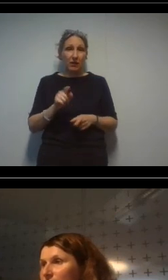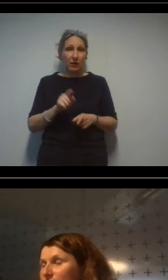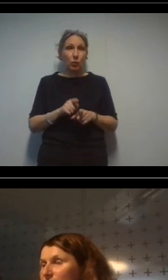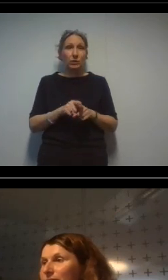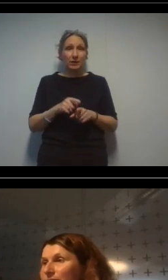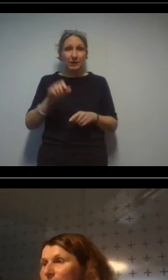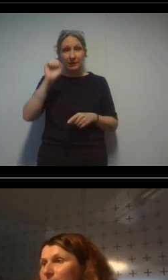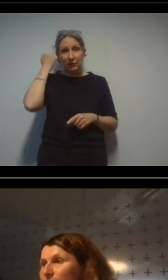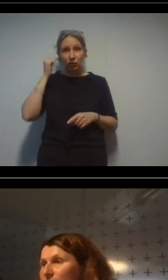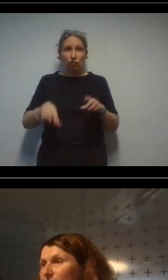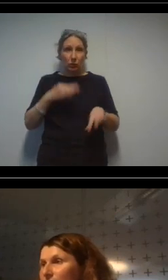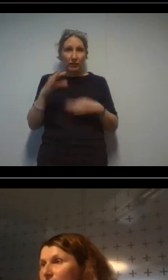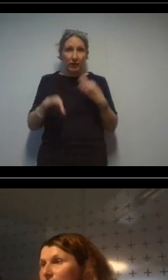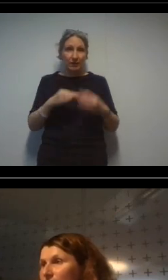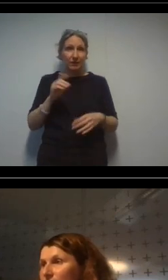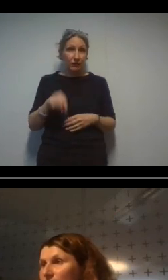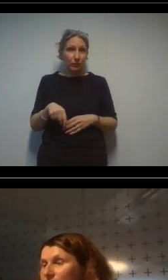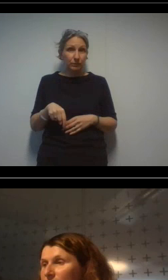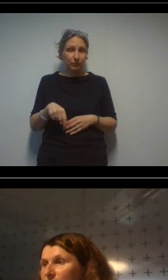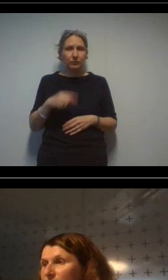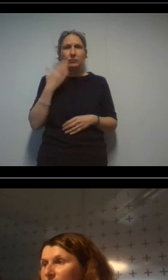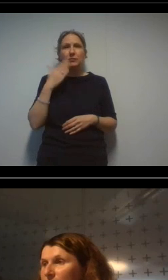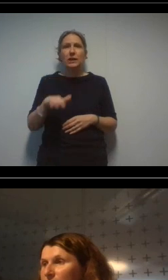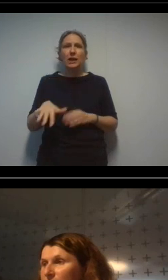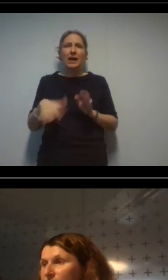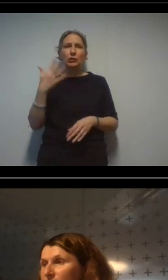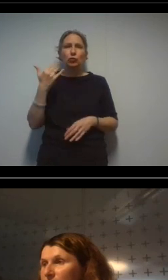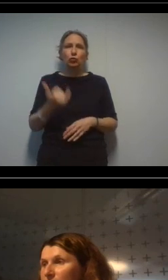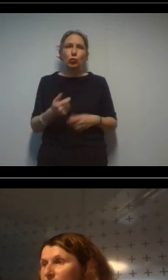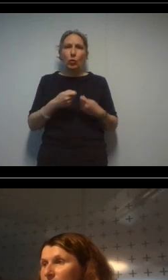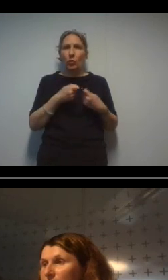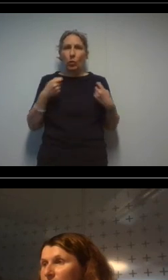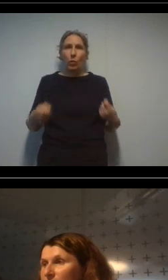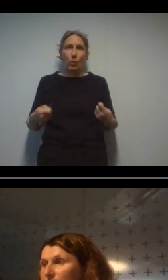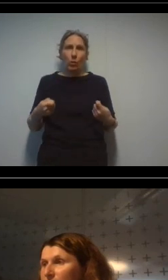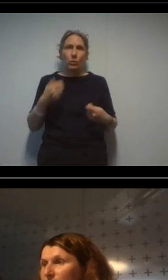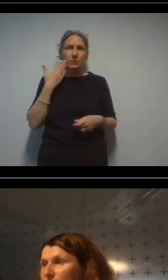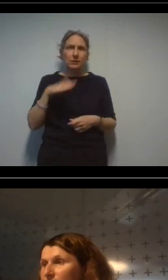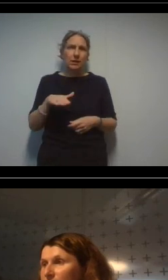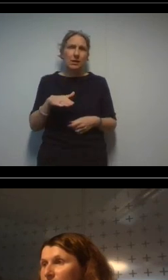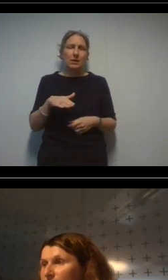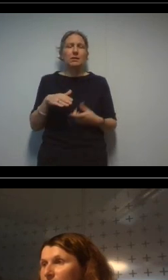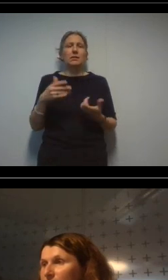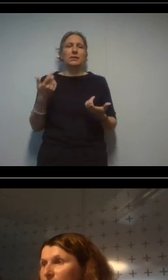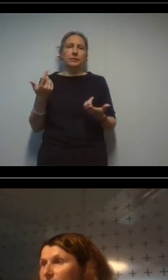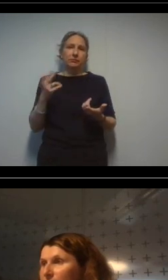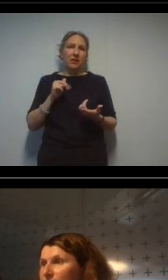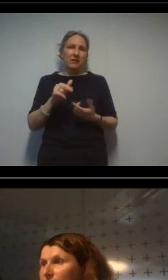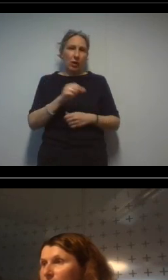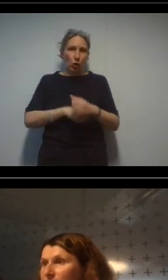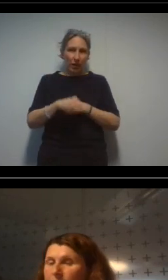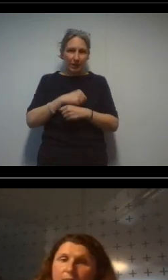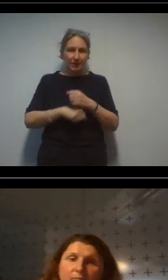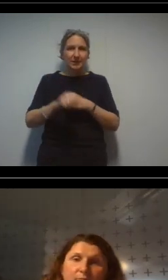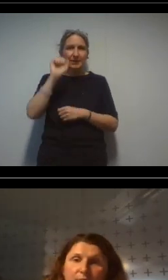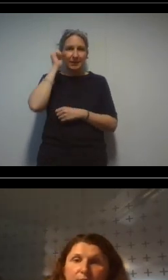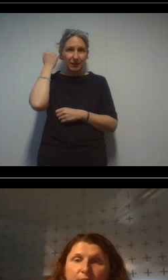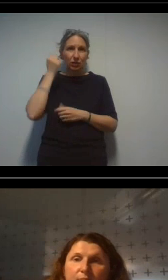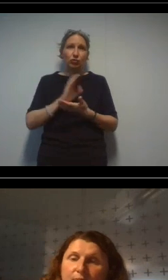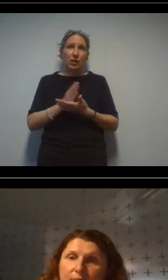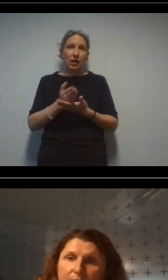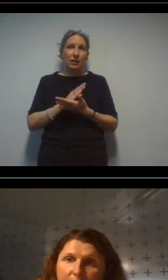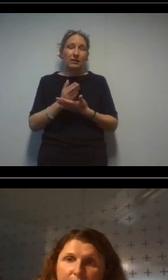faire. Et donc, on sait que 15 jours, c'est beaucoup. Et on va organiser pareil des stages inter-entreprise pour découper